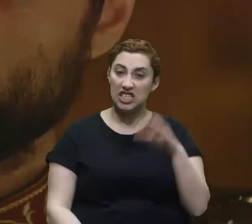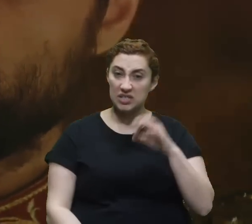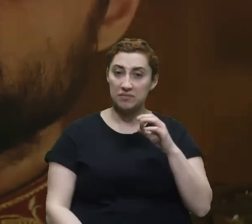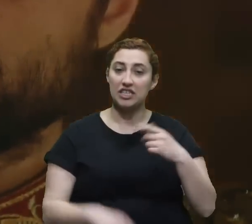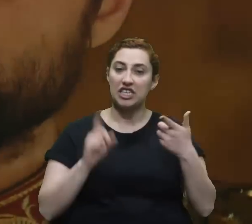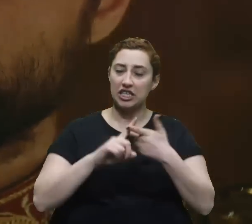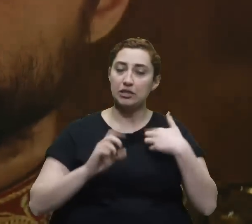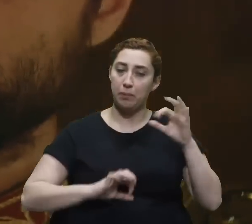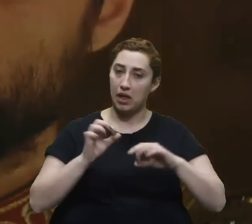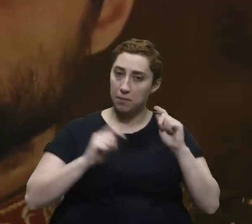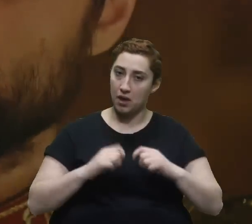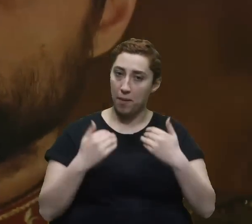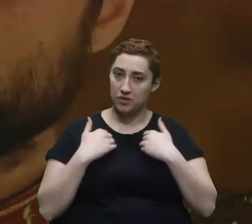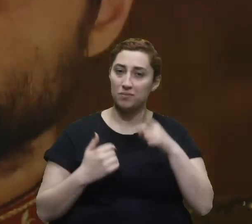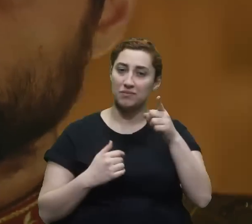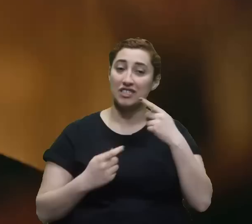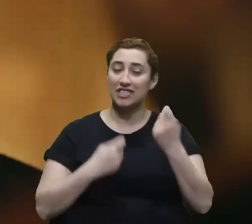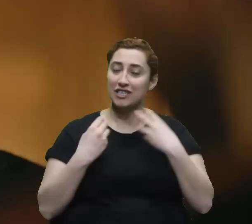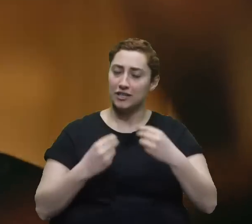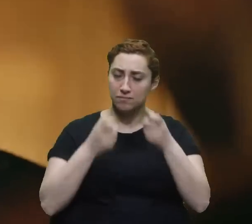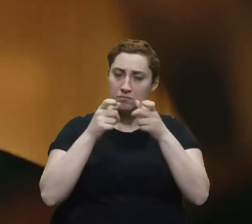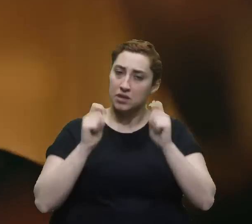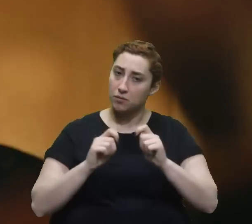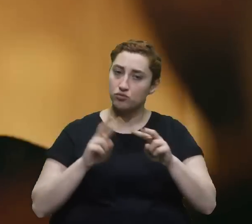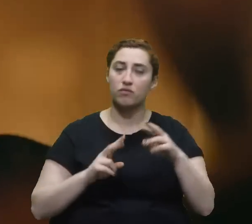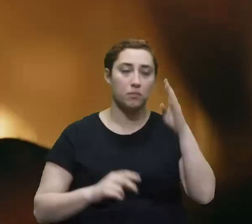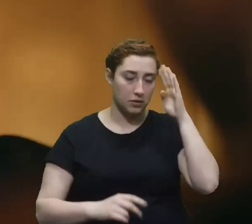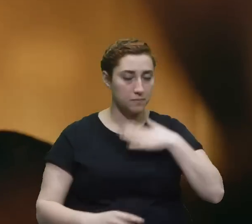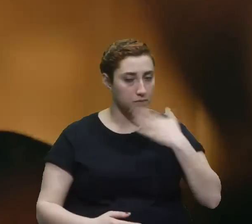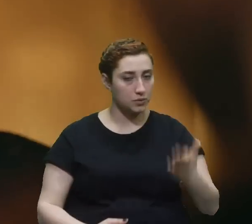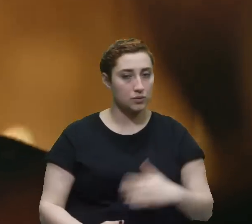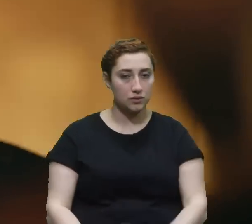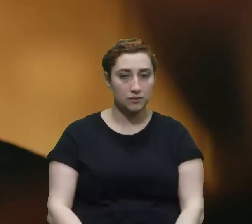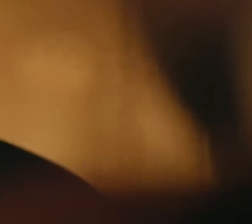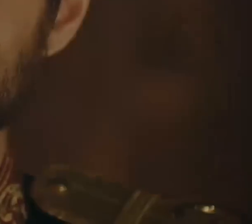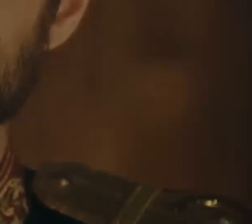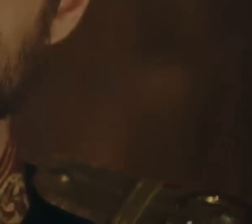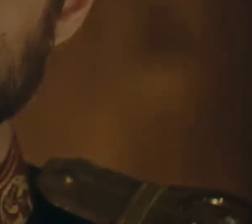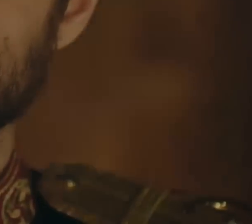Şimdi ikinci hamlemi yapacağım. Siz işi sıkı tutun Mustafa. Baş üstüne Sultan.